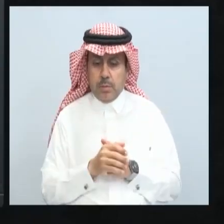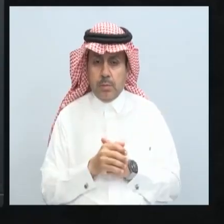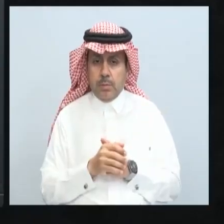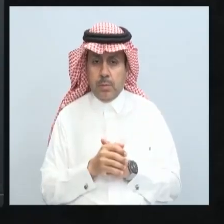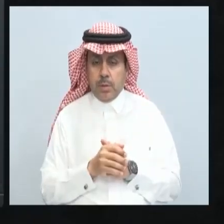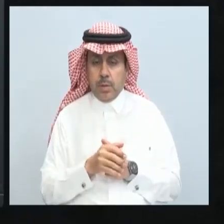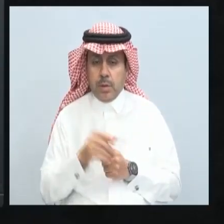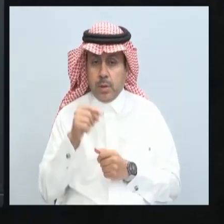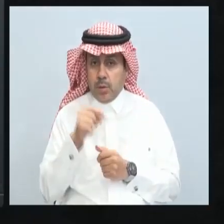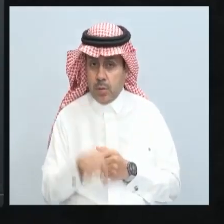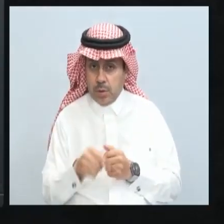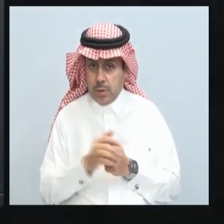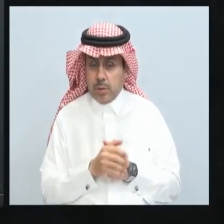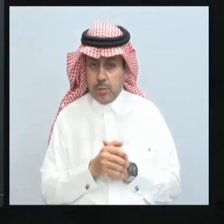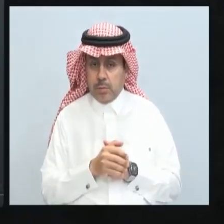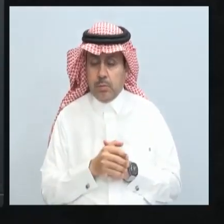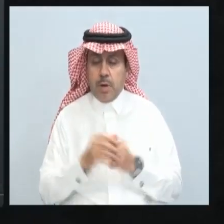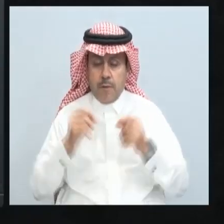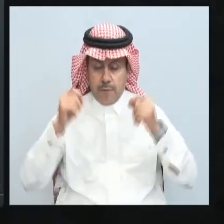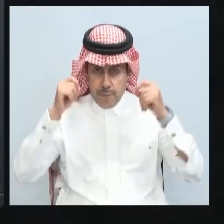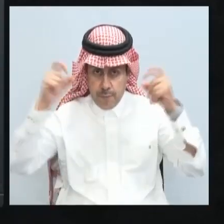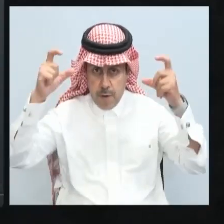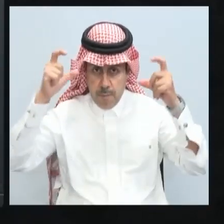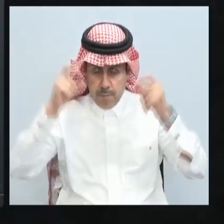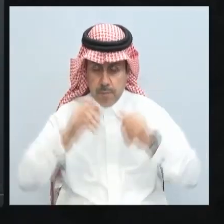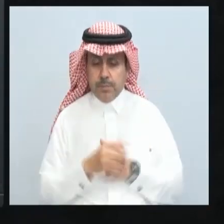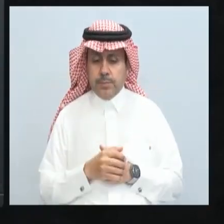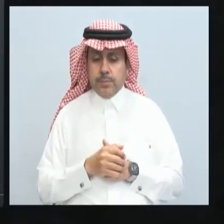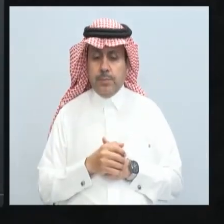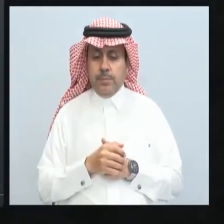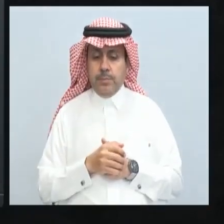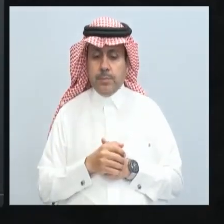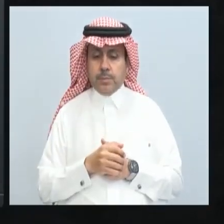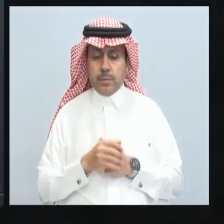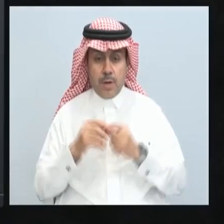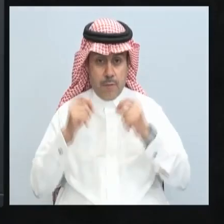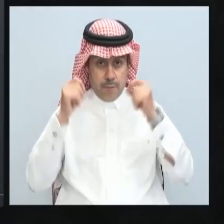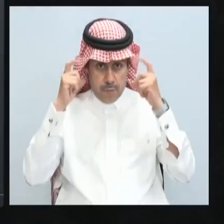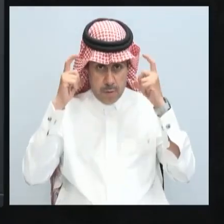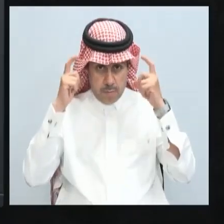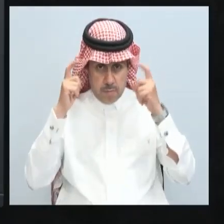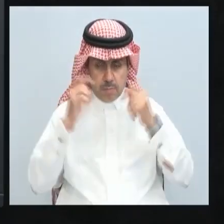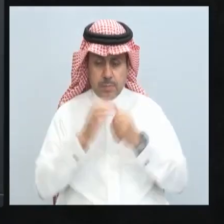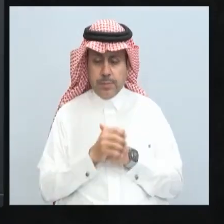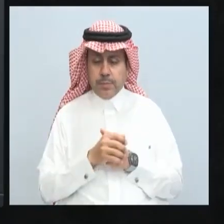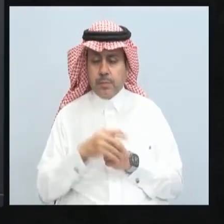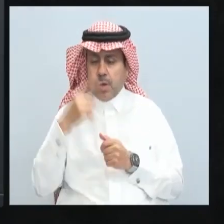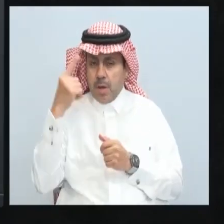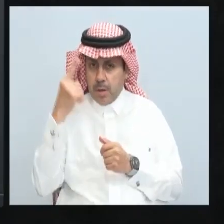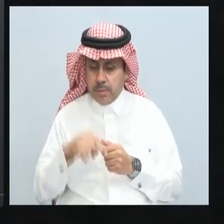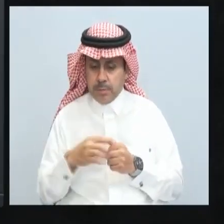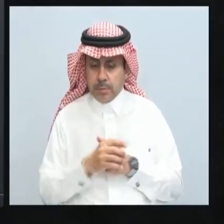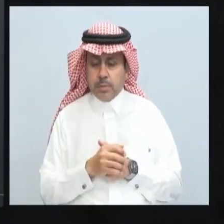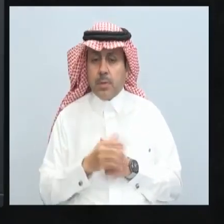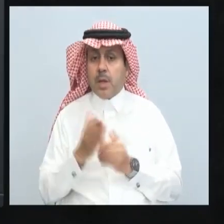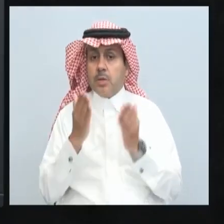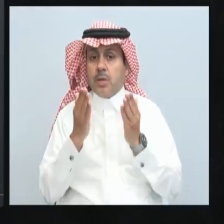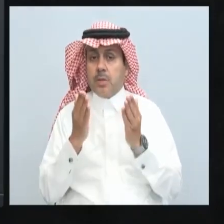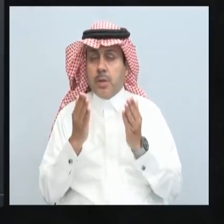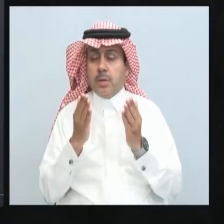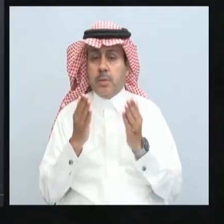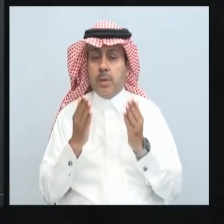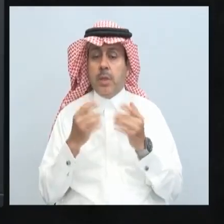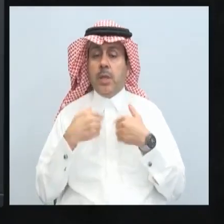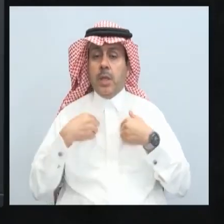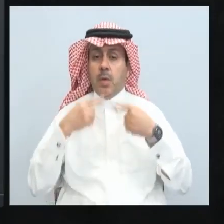حتى يكون عنده فهم وا ادراك لهذه المحرمات اسال الله جل وعلا